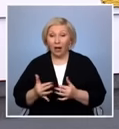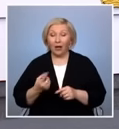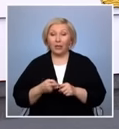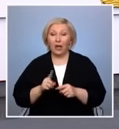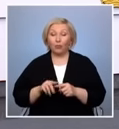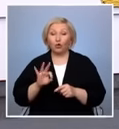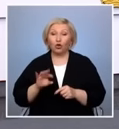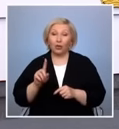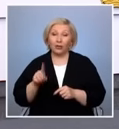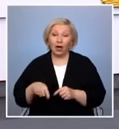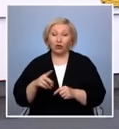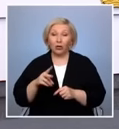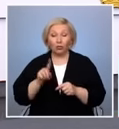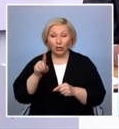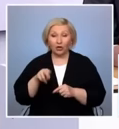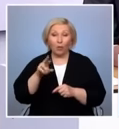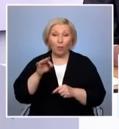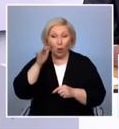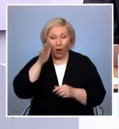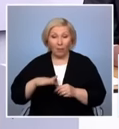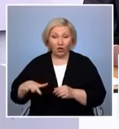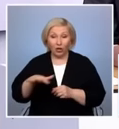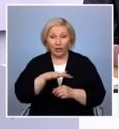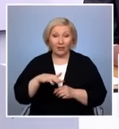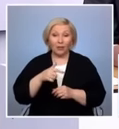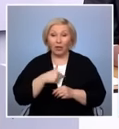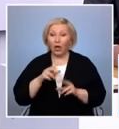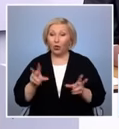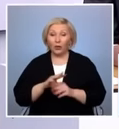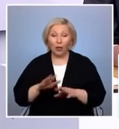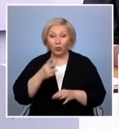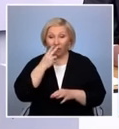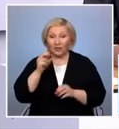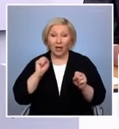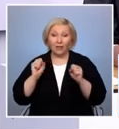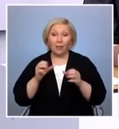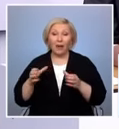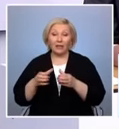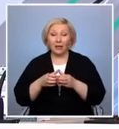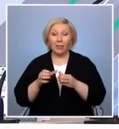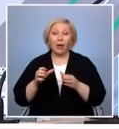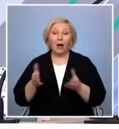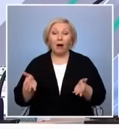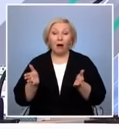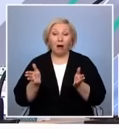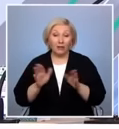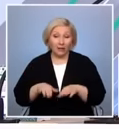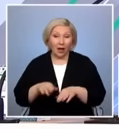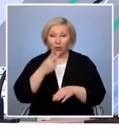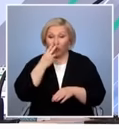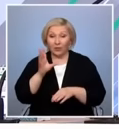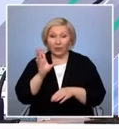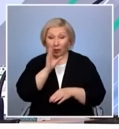Заявили, кстати говоря, что прямая линия Хабирова вызвала неимоверный интерес и воодушевление в народных массах.